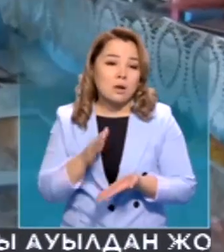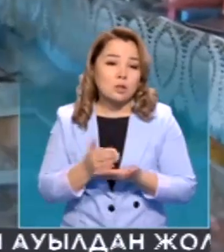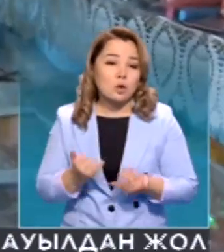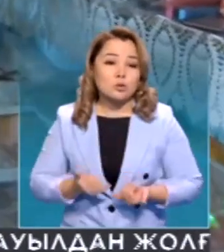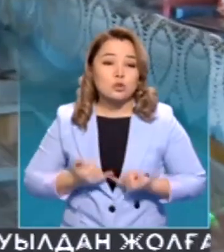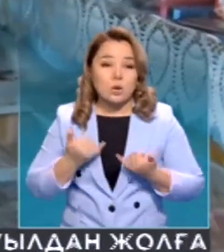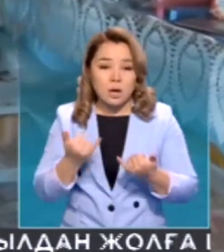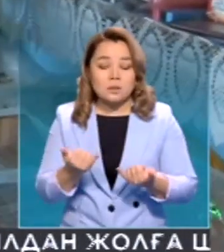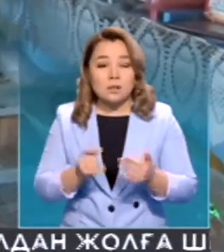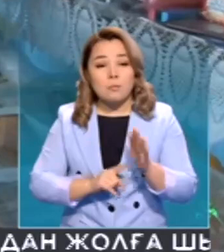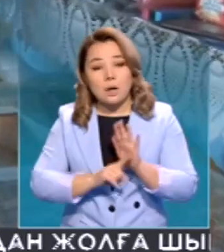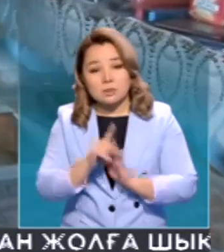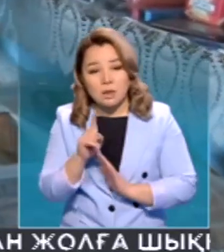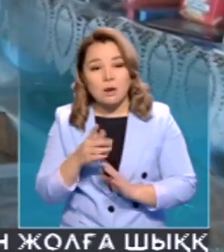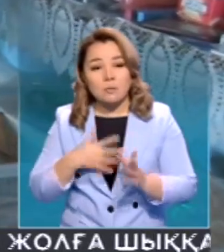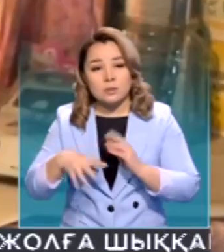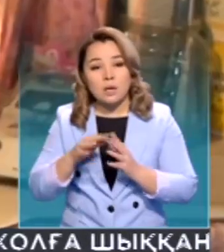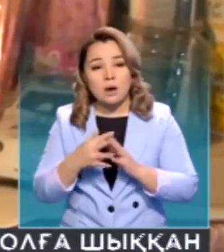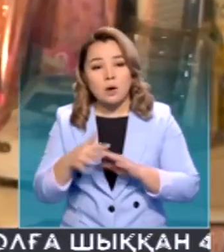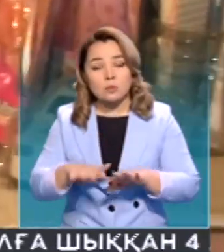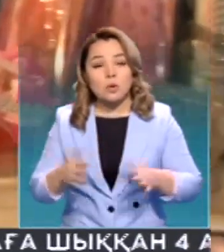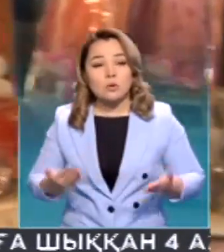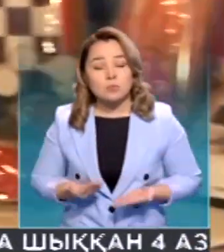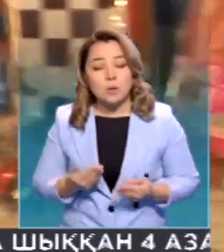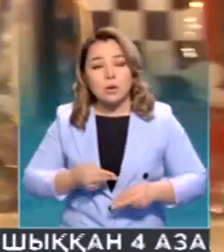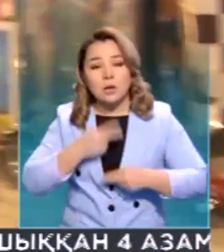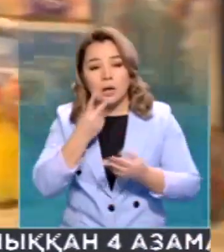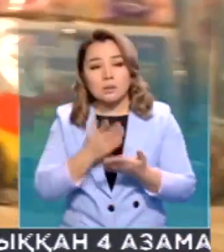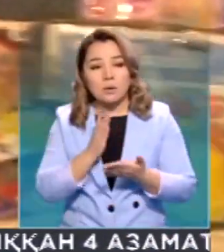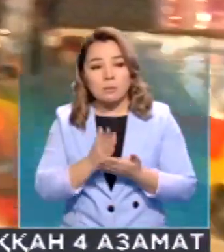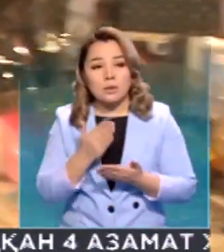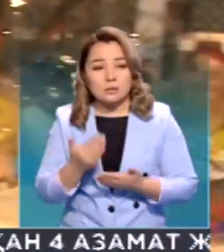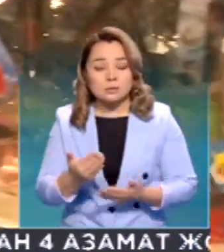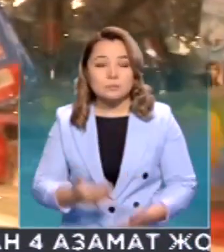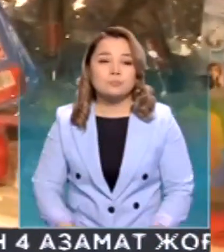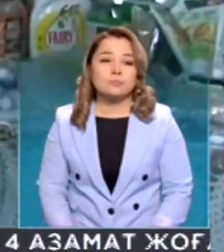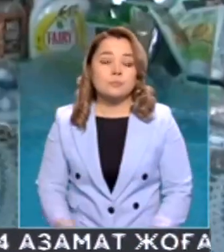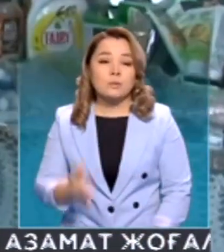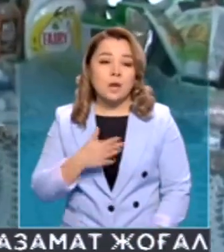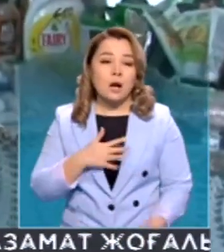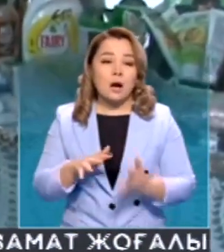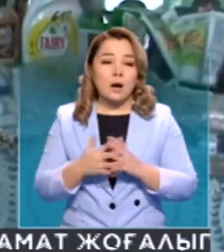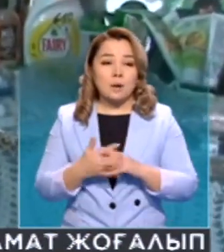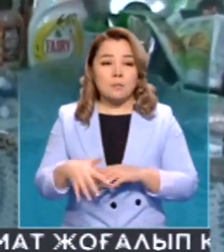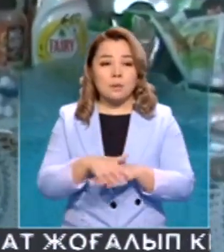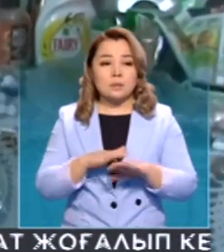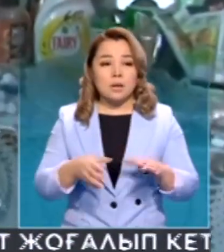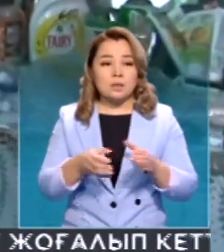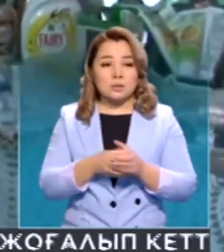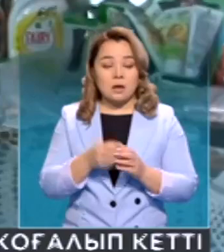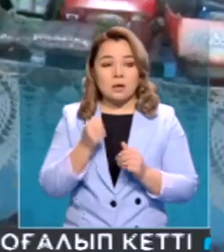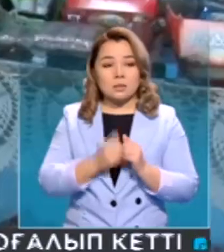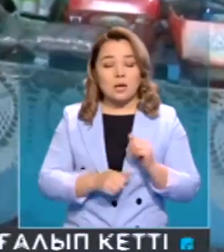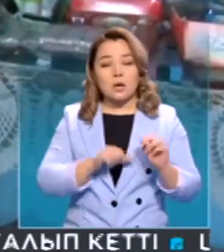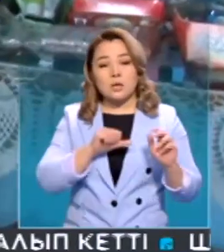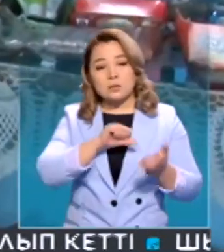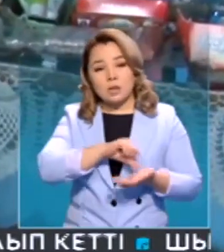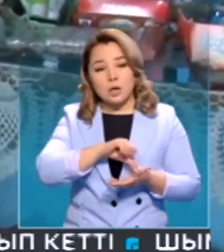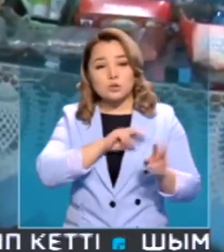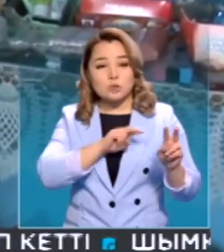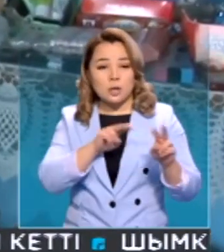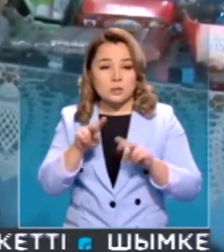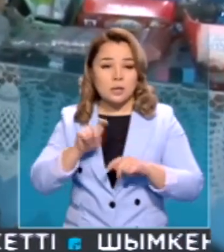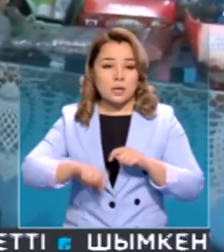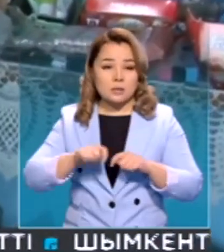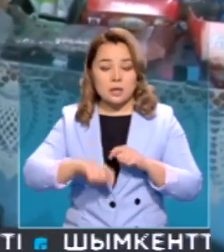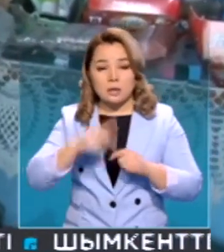ұсынған. Бастамасын бүкіл ауыл тұрғындары құп көрген. Біздің ауылда міне участковыйымыз бар, жиі тексереді. Енді үлкен